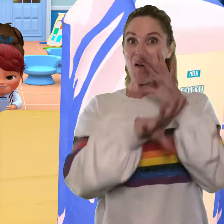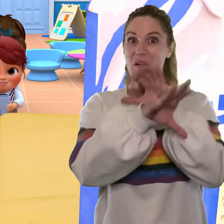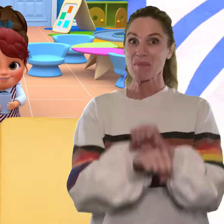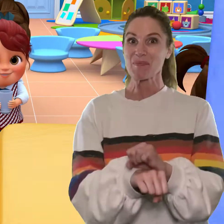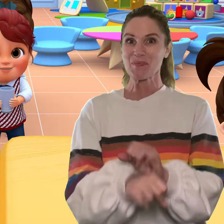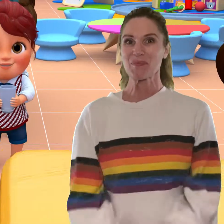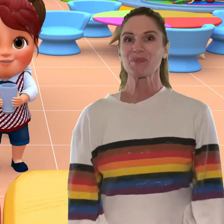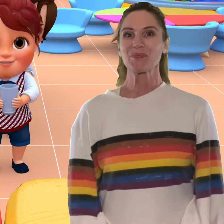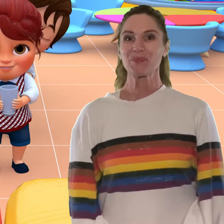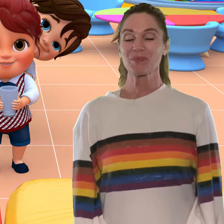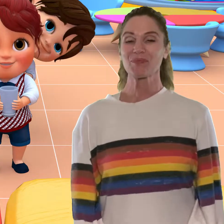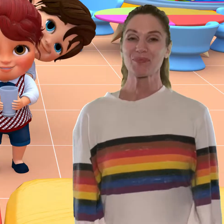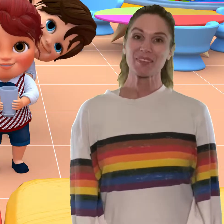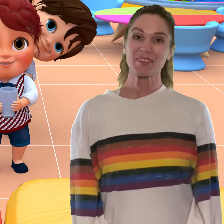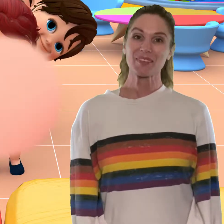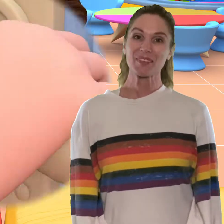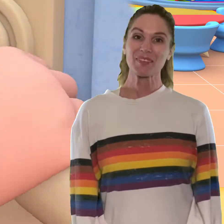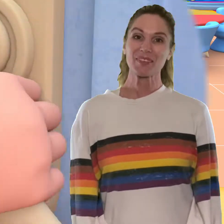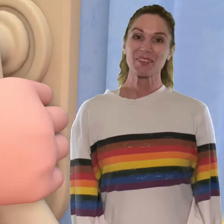いい癖。